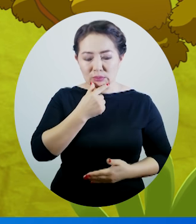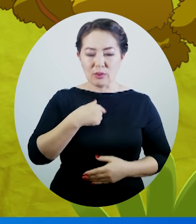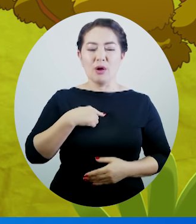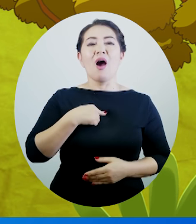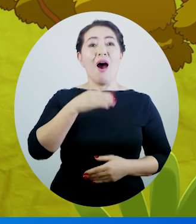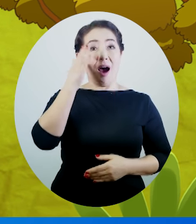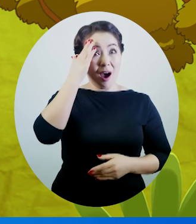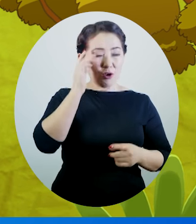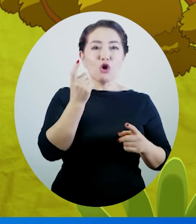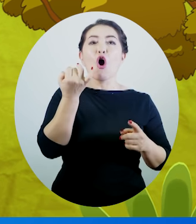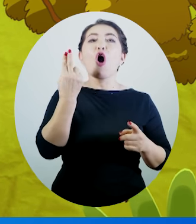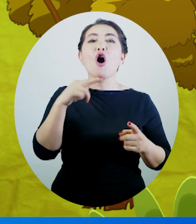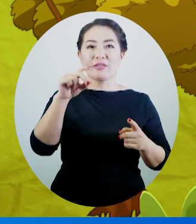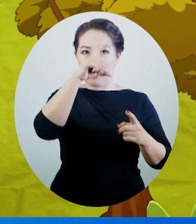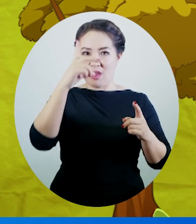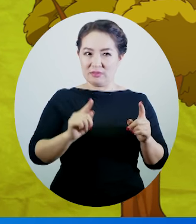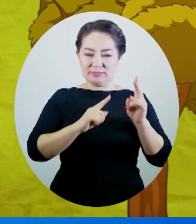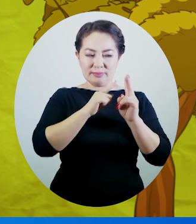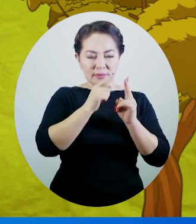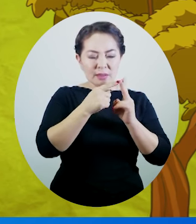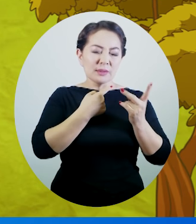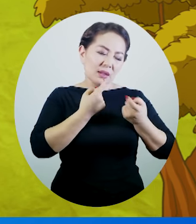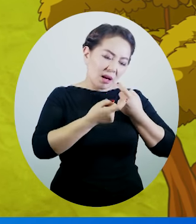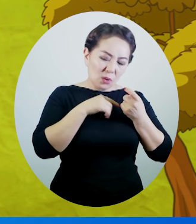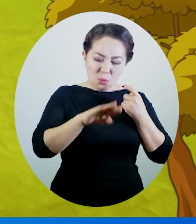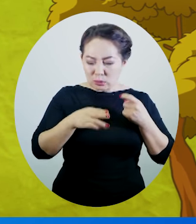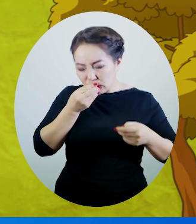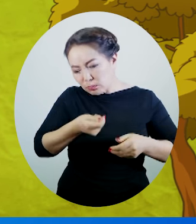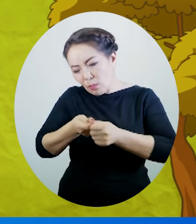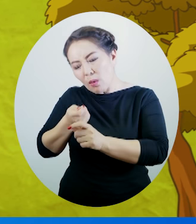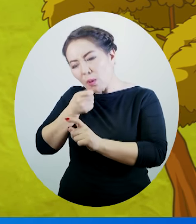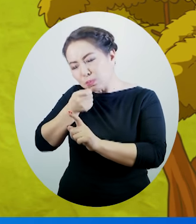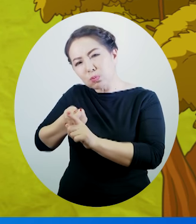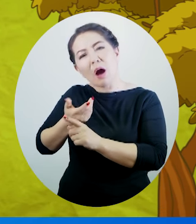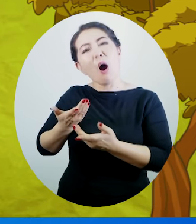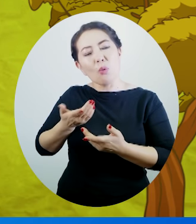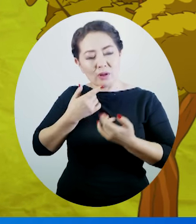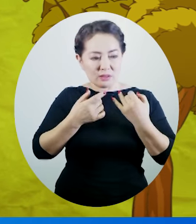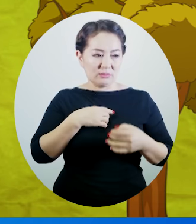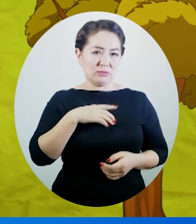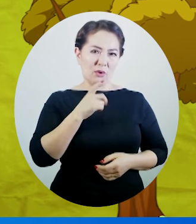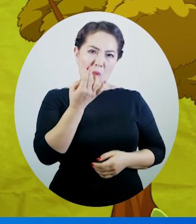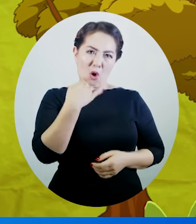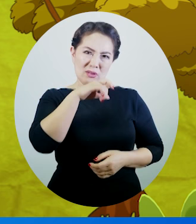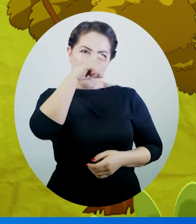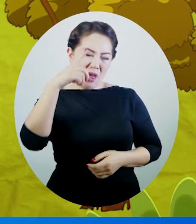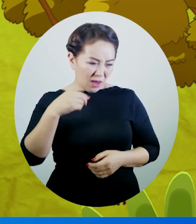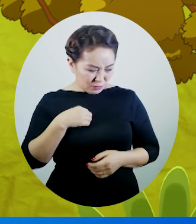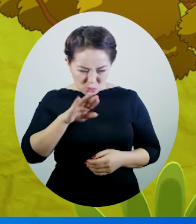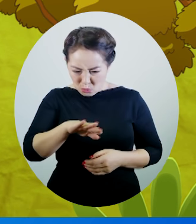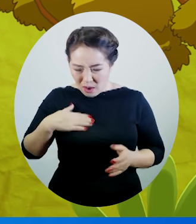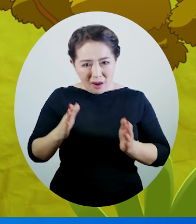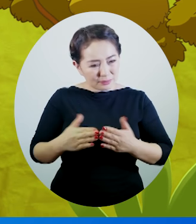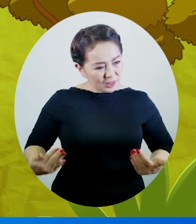хойд ээжтэй хамт явж хүүхдүүдээ тэжээх талаар ярилцаж гин. Хойд ээж нь энэ хүүхдүүдтэй хамт амьдрах юм бол бид тэжээж